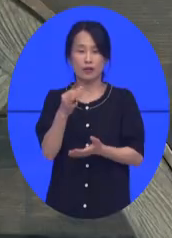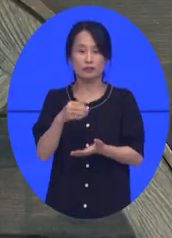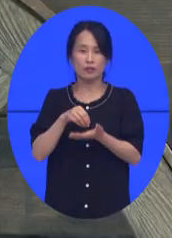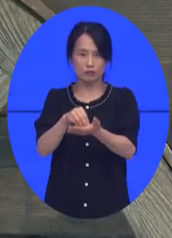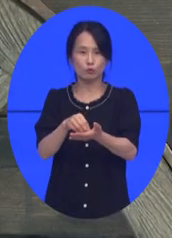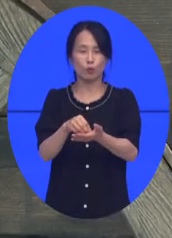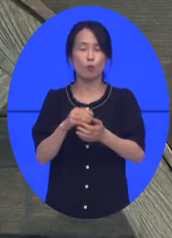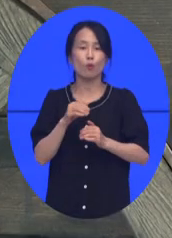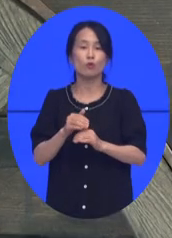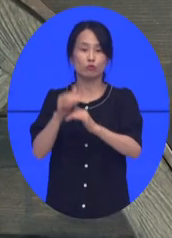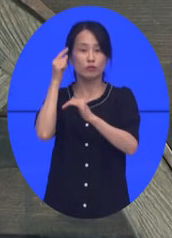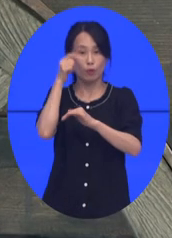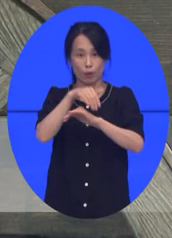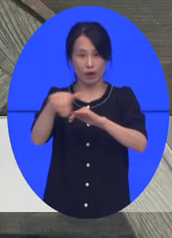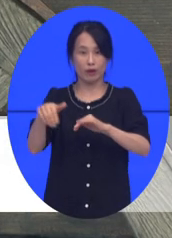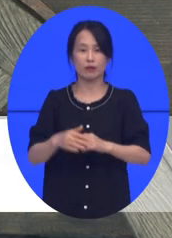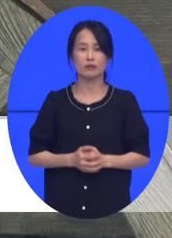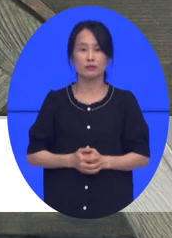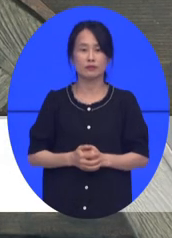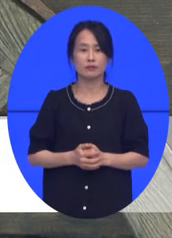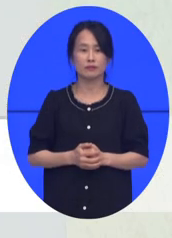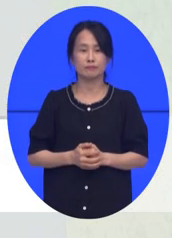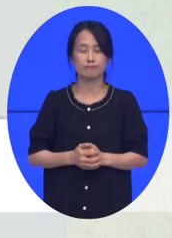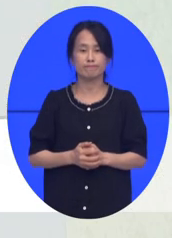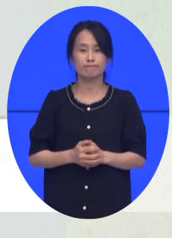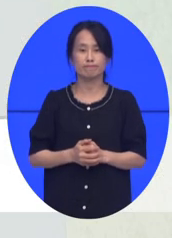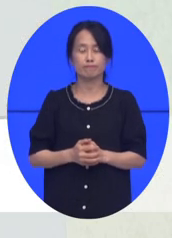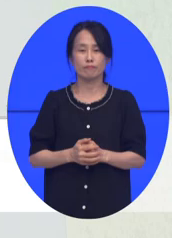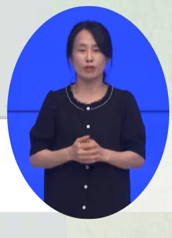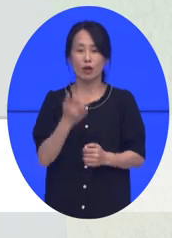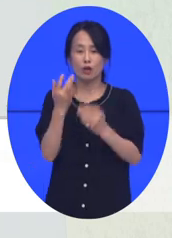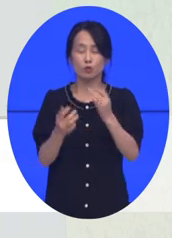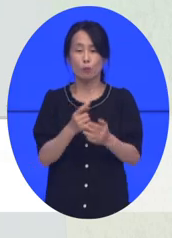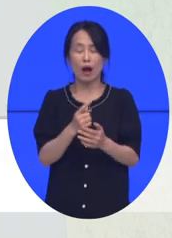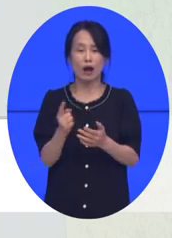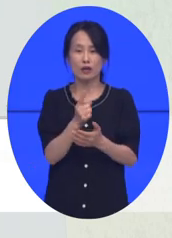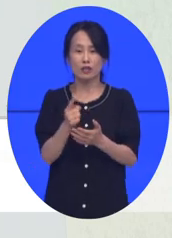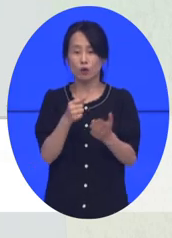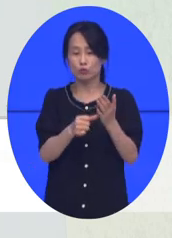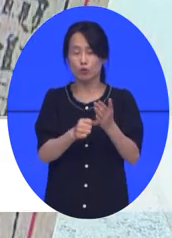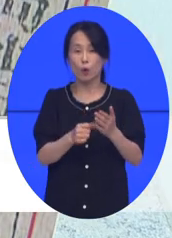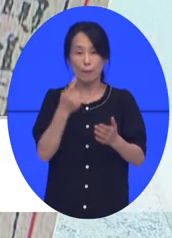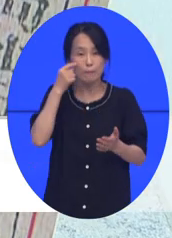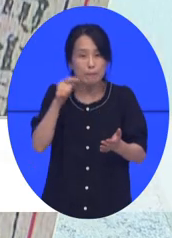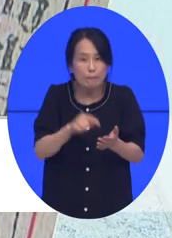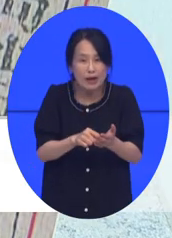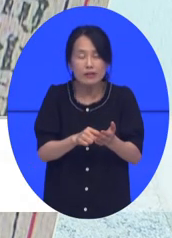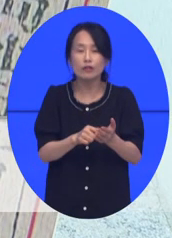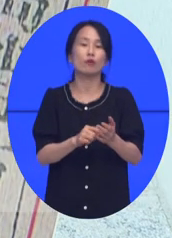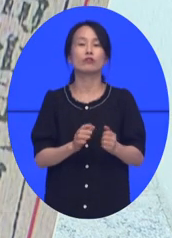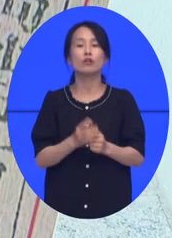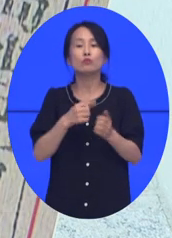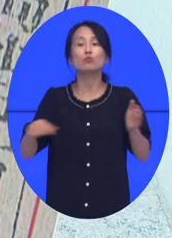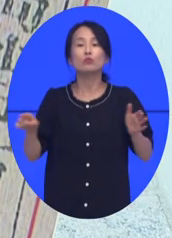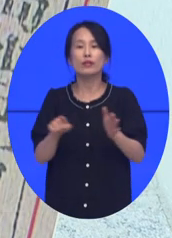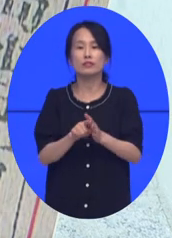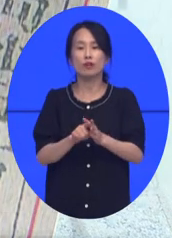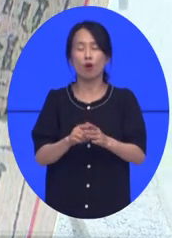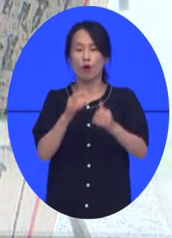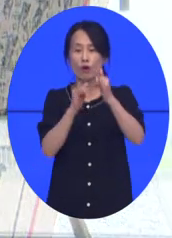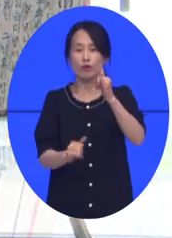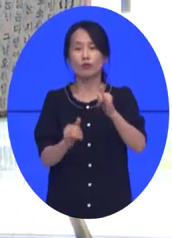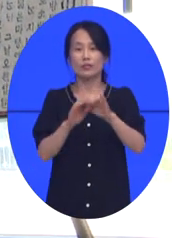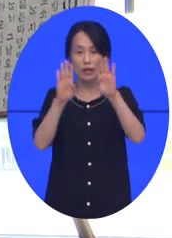계획입니다 도소방재난 본부는 앞으로 체계적인 소방 유물 발굴과 관리를 위해 경기 소방 역사 사료관도